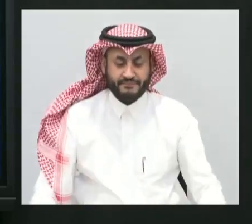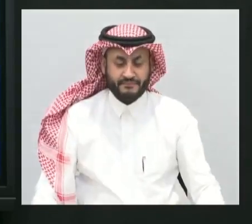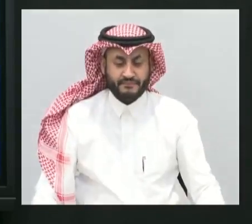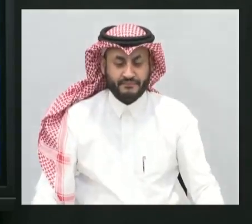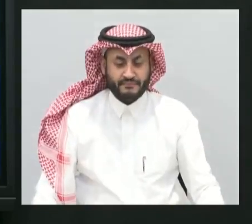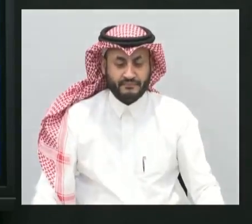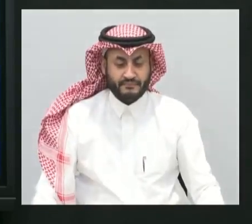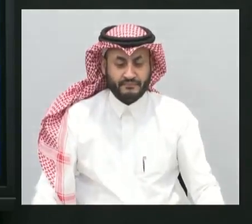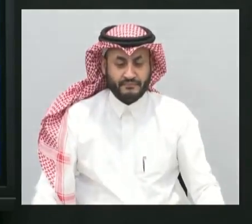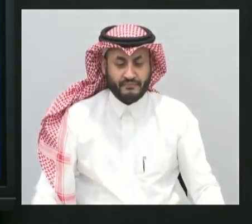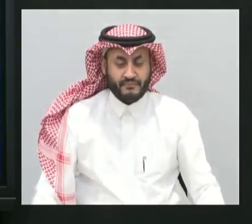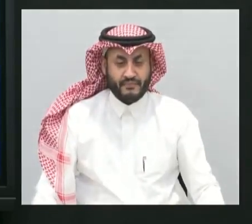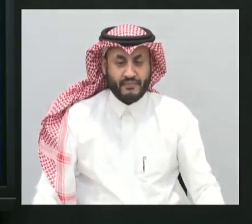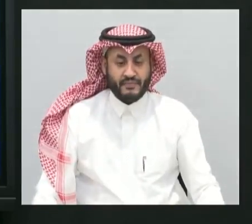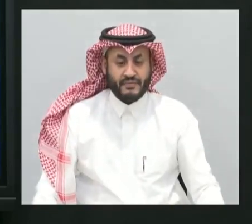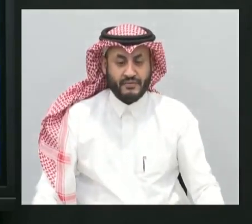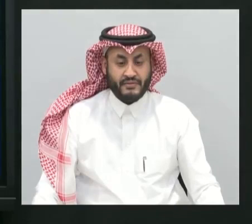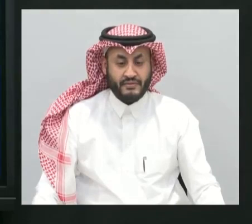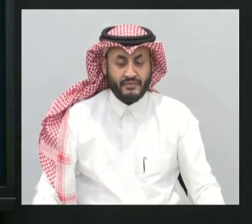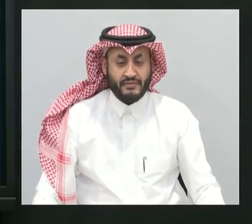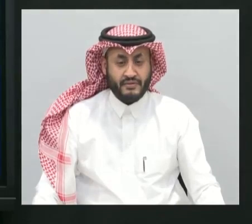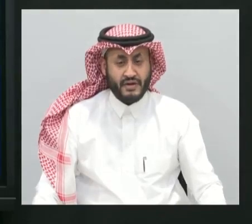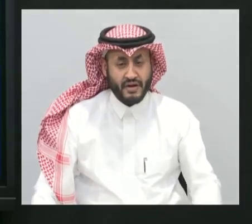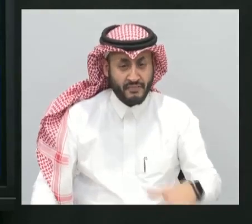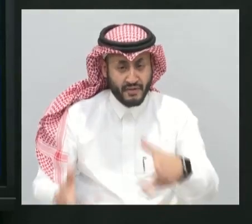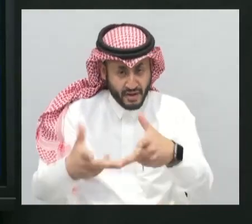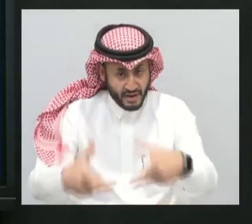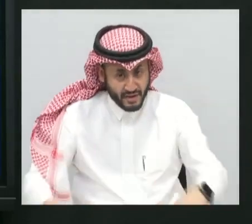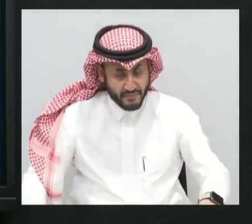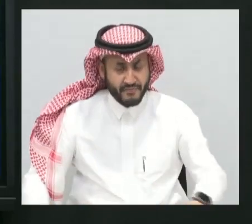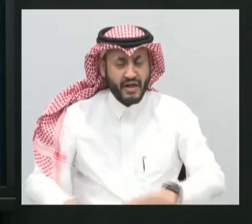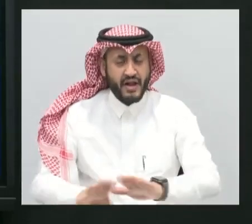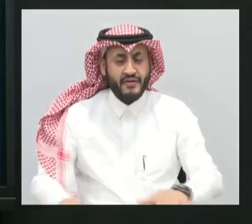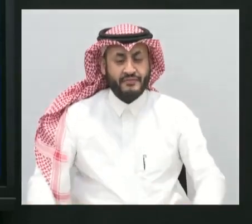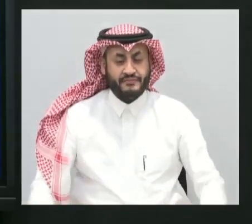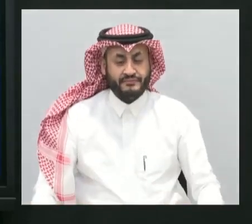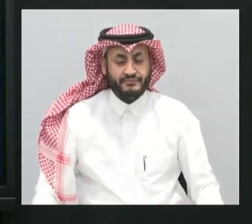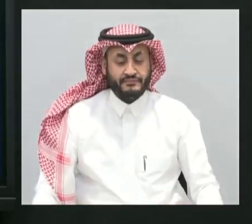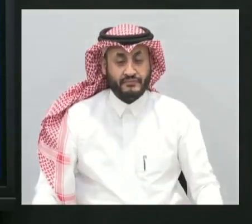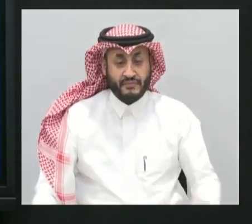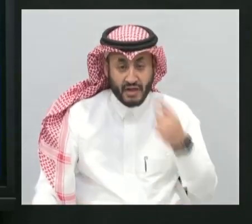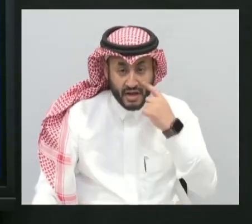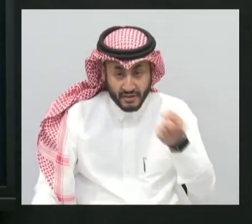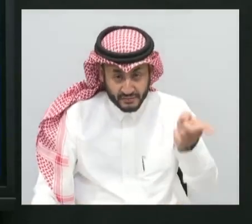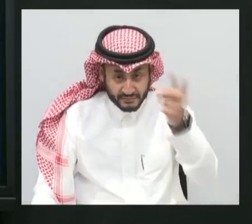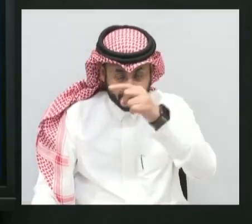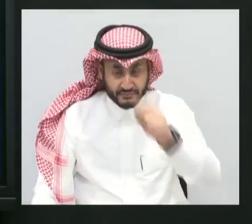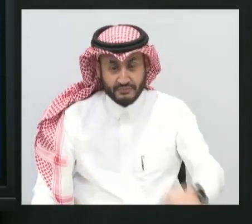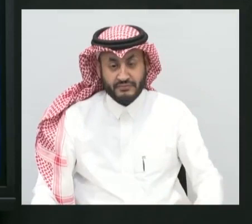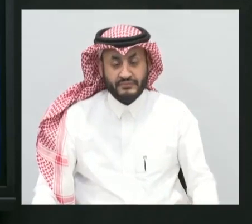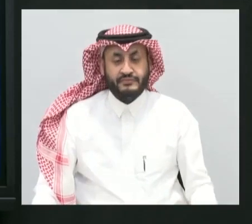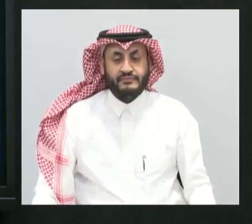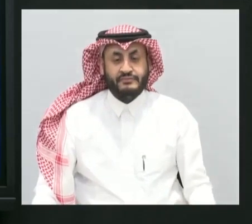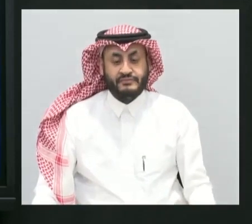الى هنا طلابنا وطالباتنا وصلنا واياكم الى ختام درسنا لهذا اليوم حتى نلقاكم باذن الله تعالى في